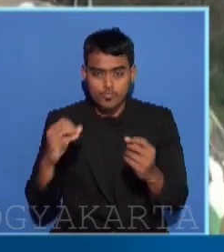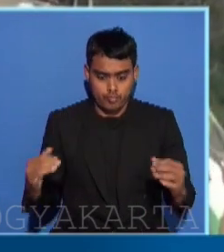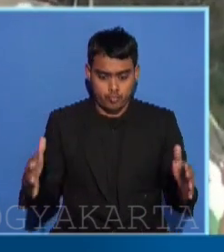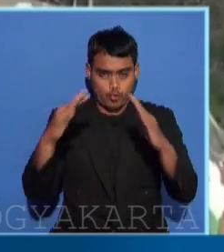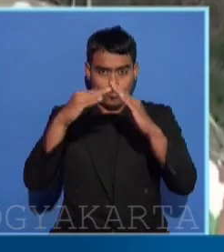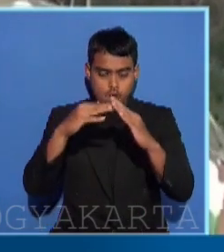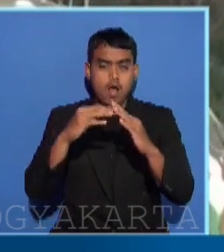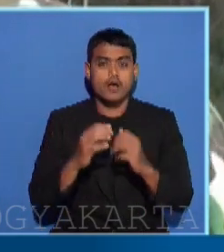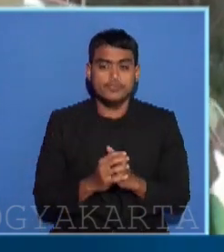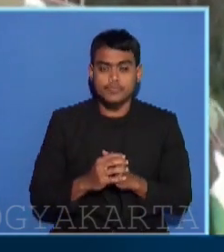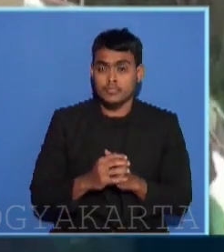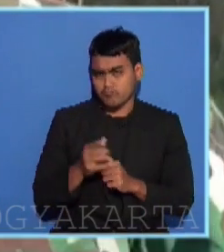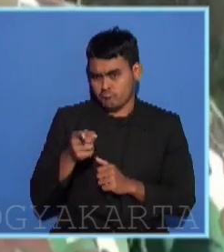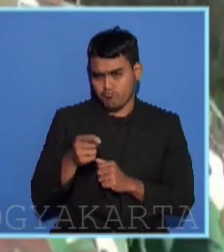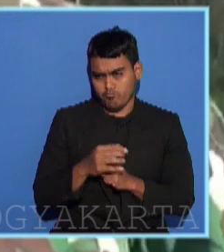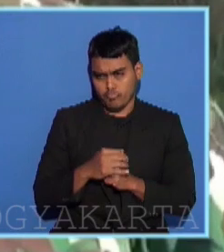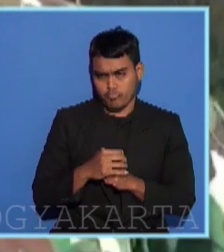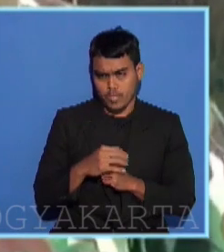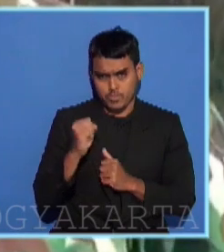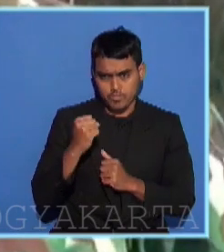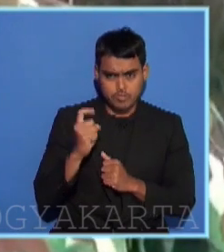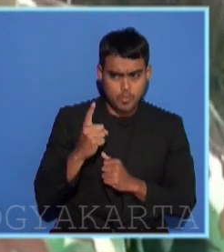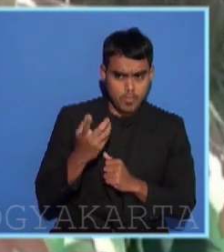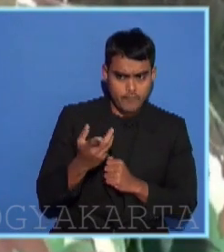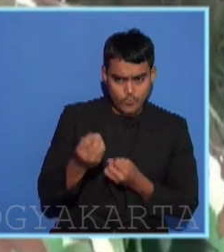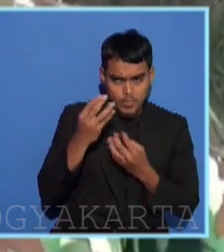saya belum berani memberikan informasi tentang